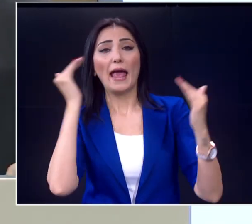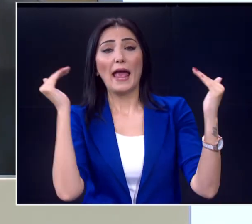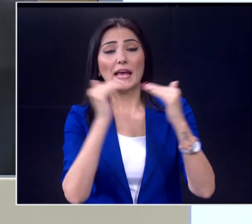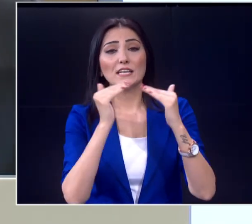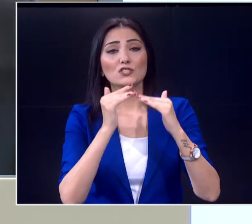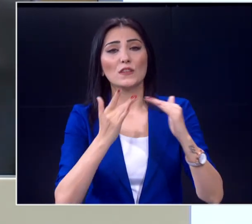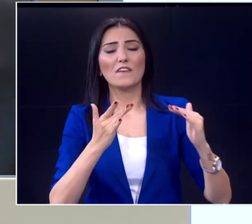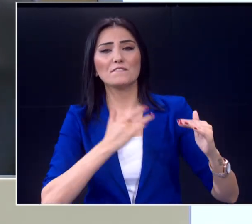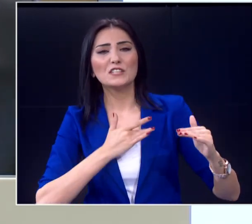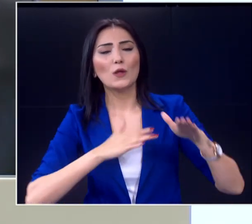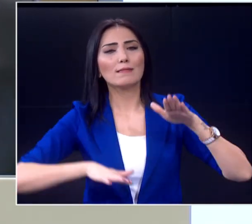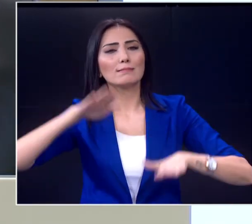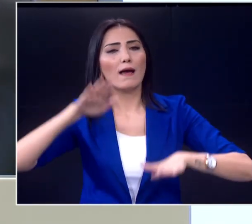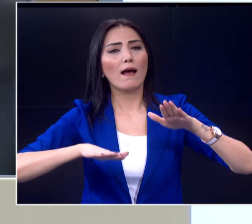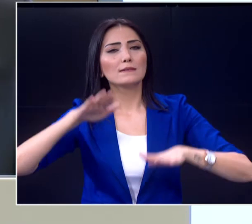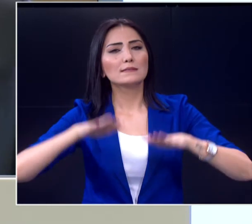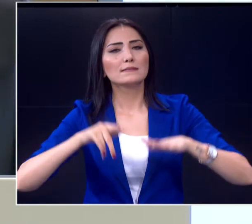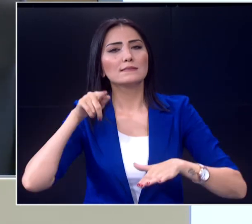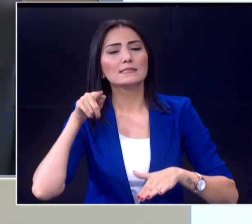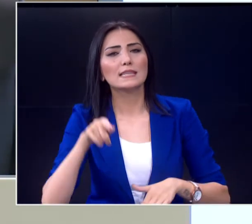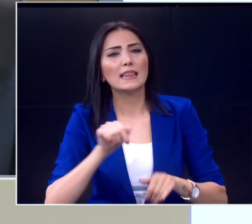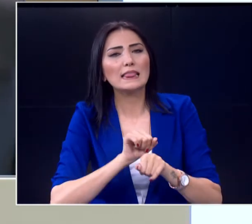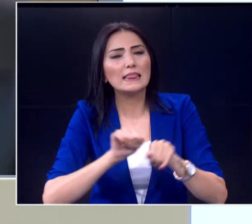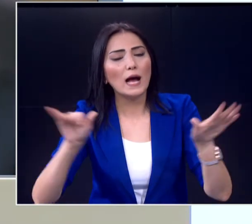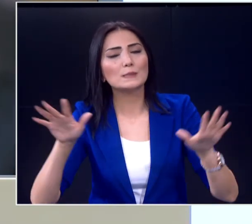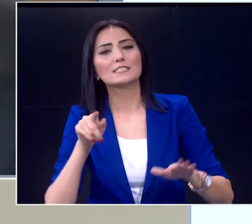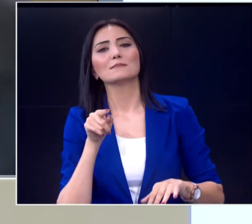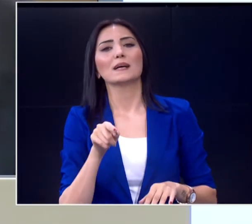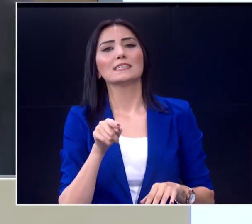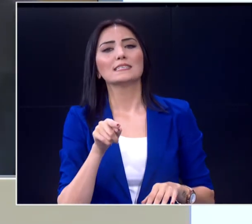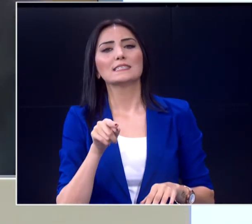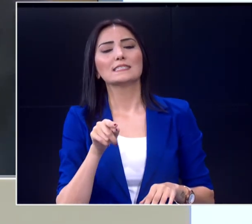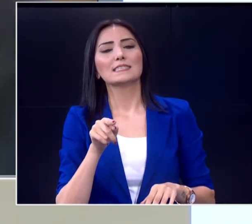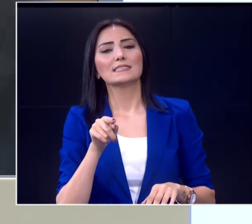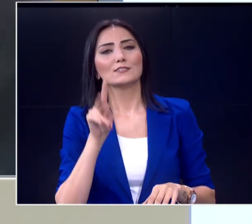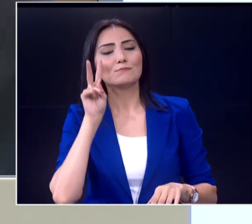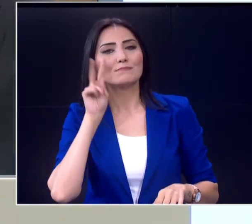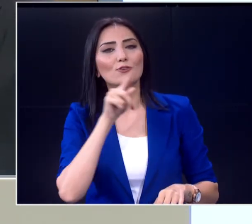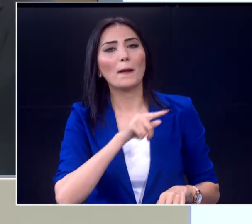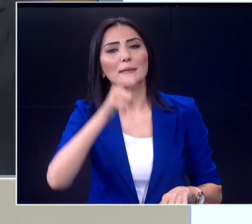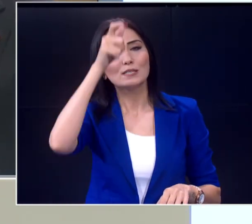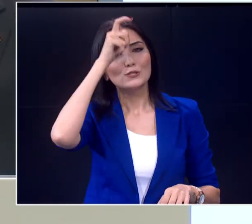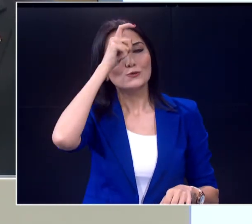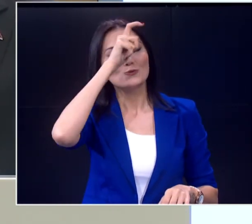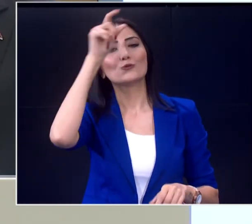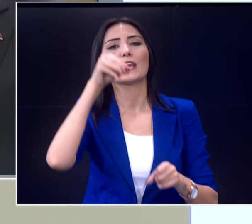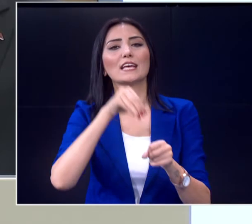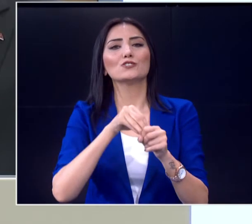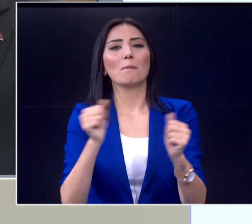vicdan terazisinde tartılmış şekilde dağıtılmasını öngören bir Türkiye için